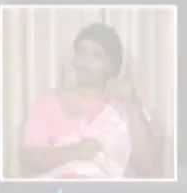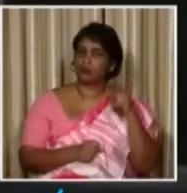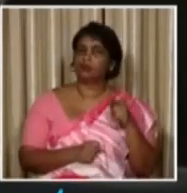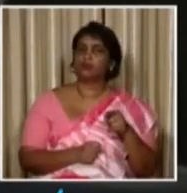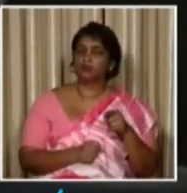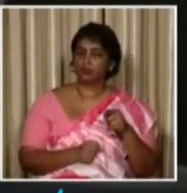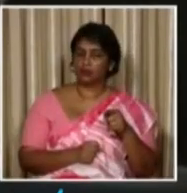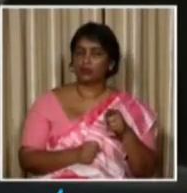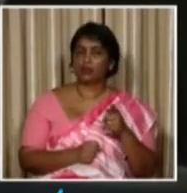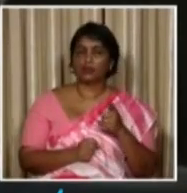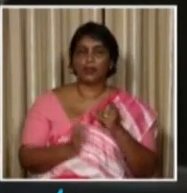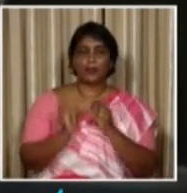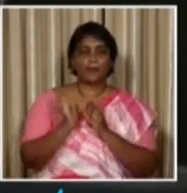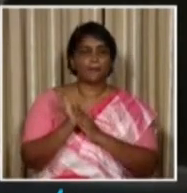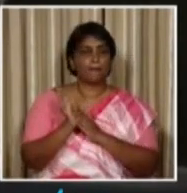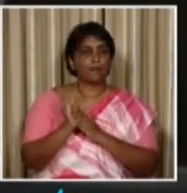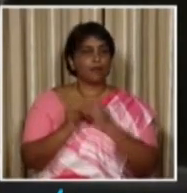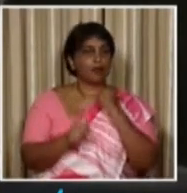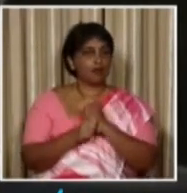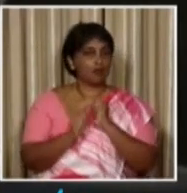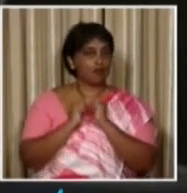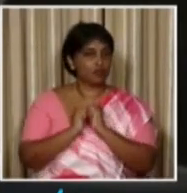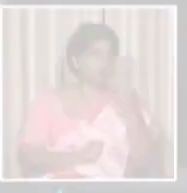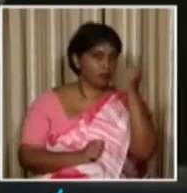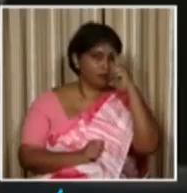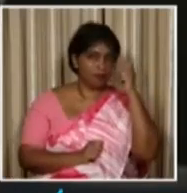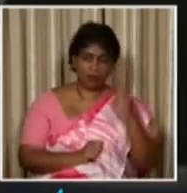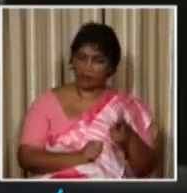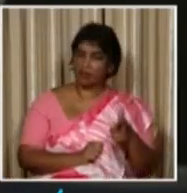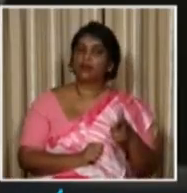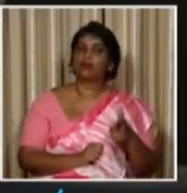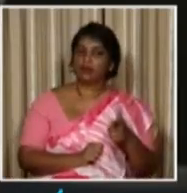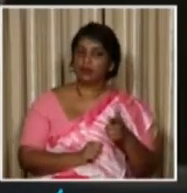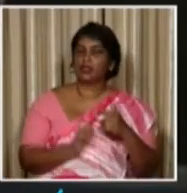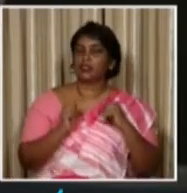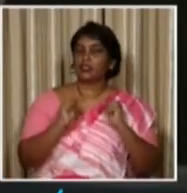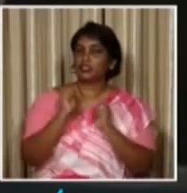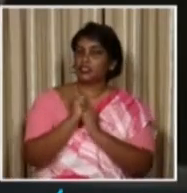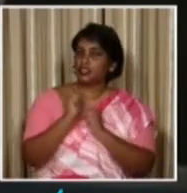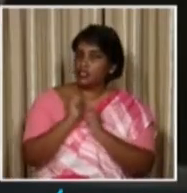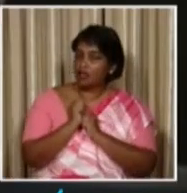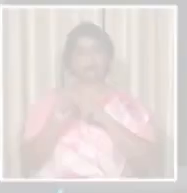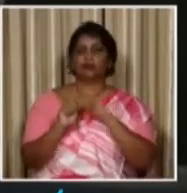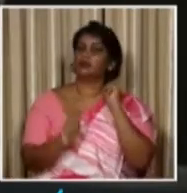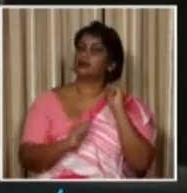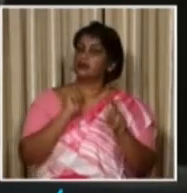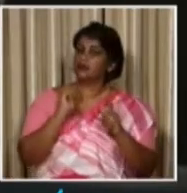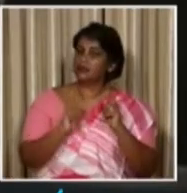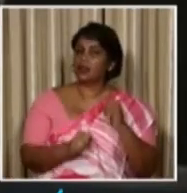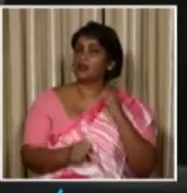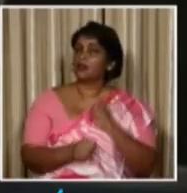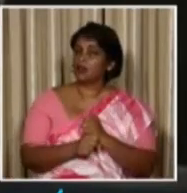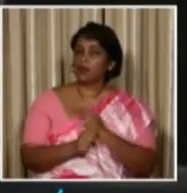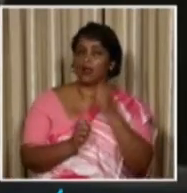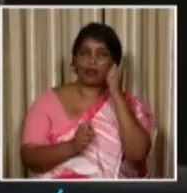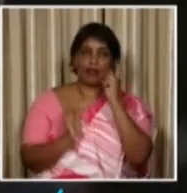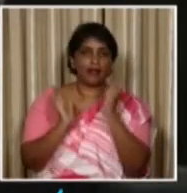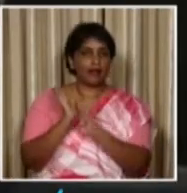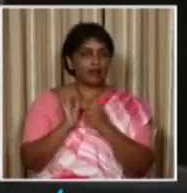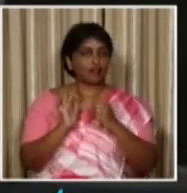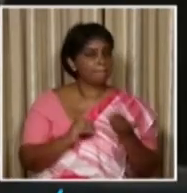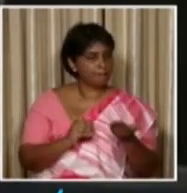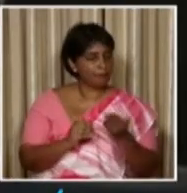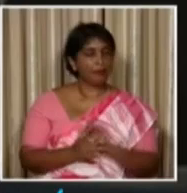රජයකට රාජ්‍ය සේවකයන්ගේ වැටුප්පා විස්රාම් වැටුප් සමෘද්ධි ඇතුළු අනිකු සානාධාර රාජ්‍ය ණය සඳහා පොලී